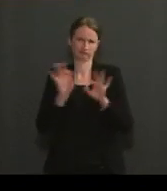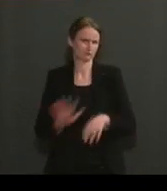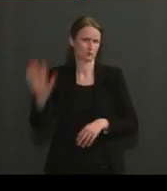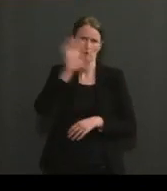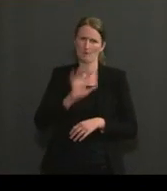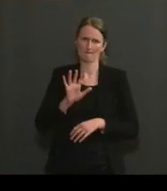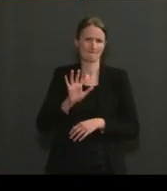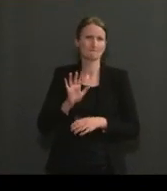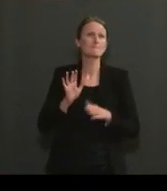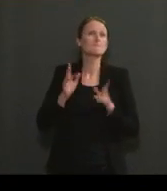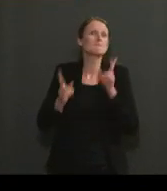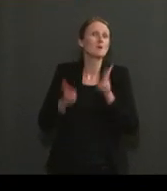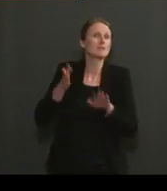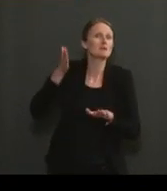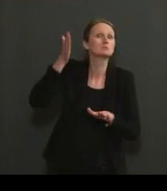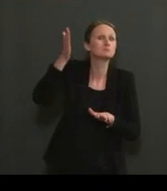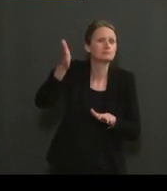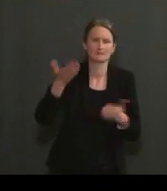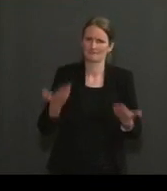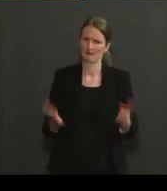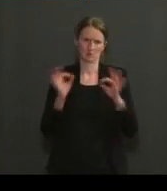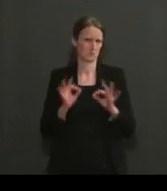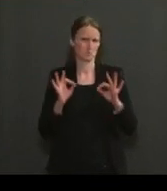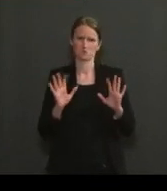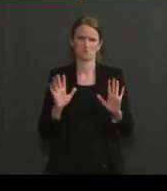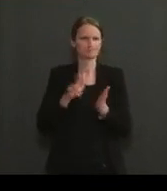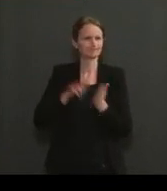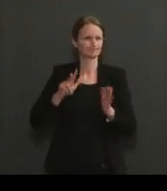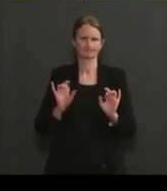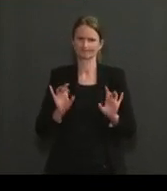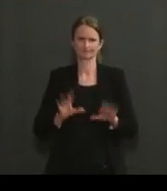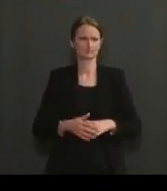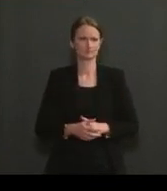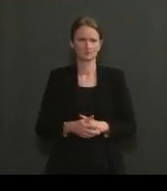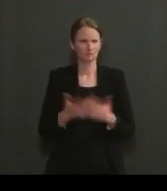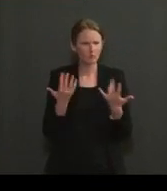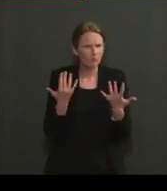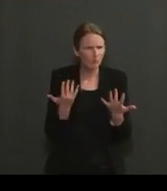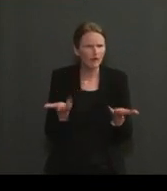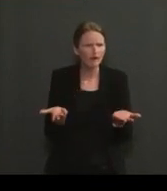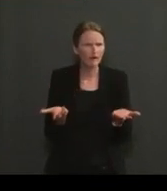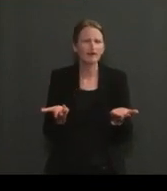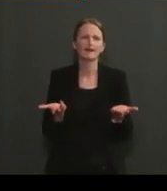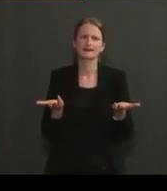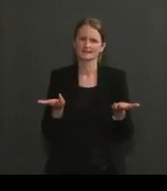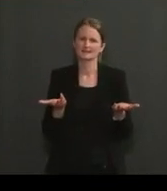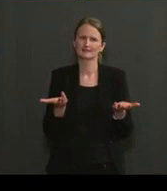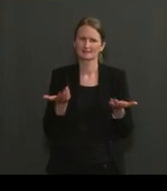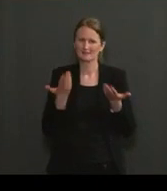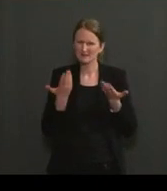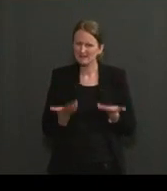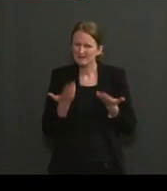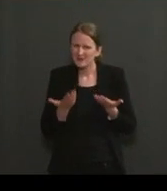apparaissent. La principale raison est qu'il est actuellement préférable, pour avoir un bon